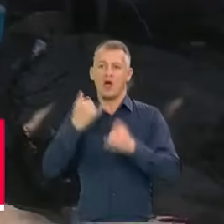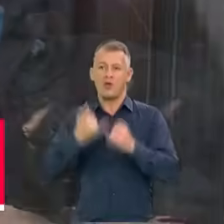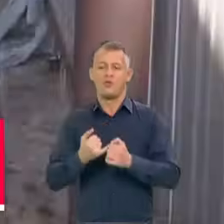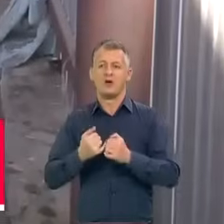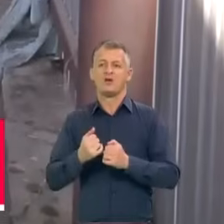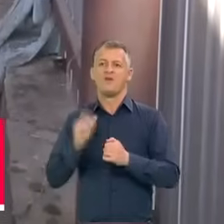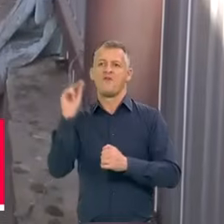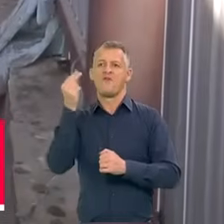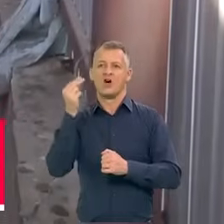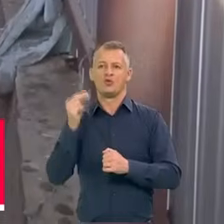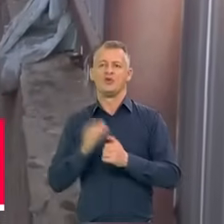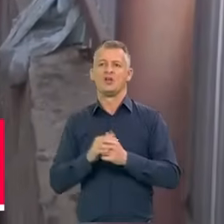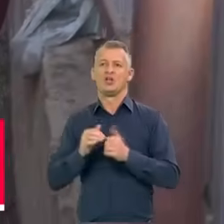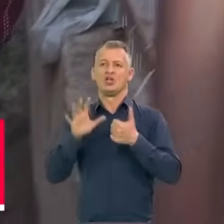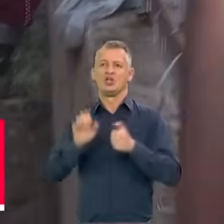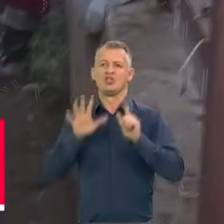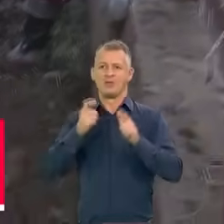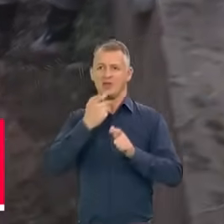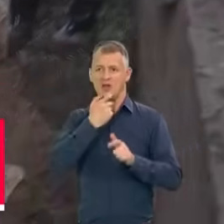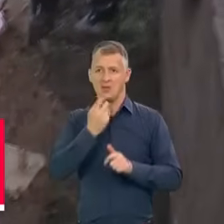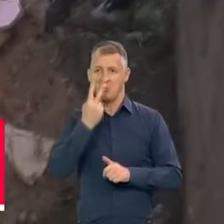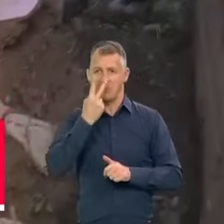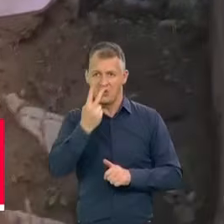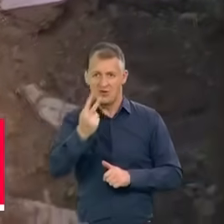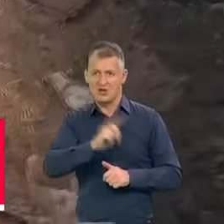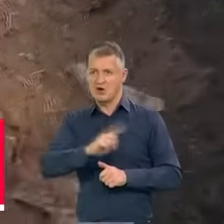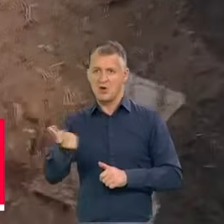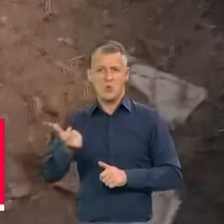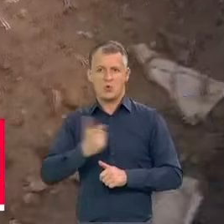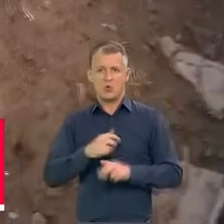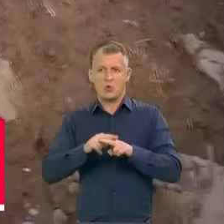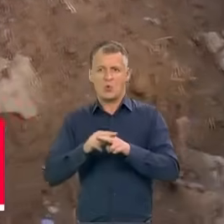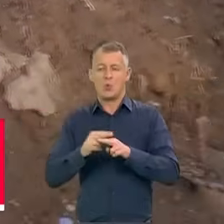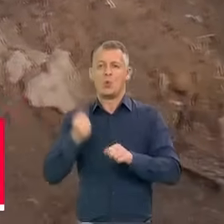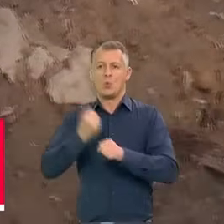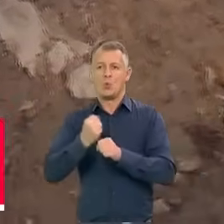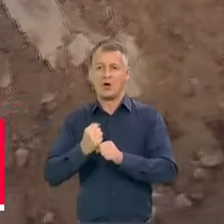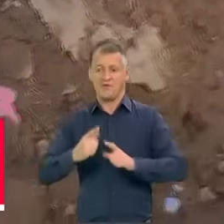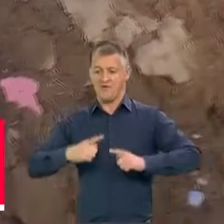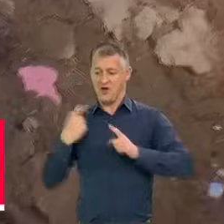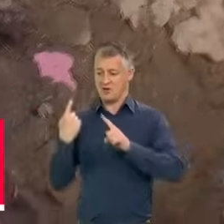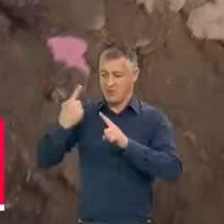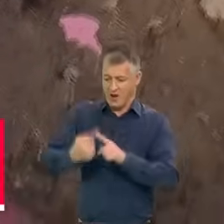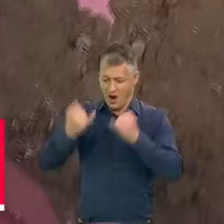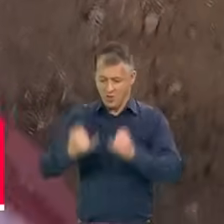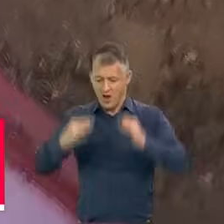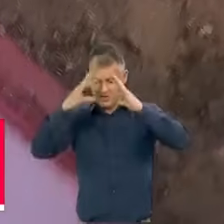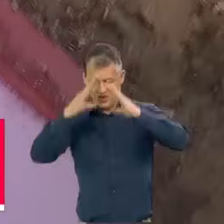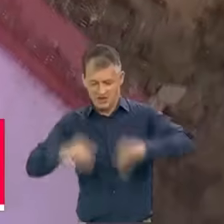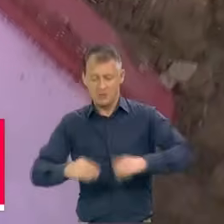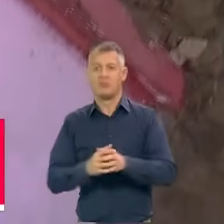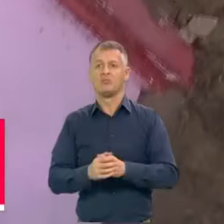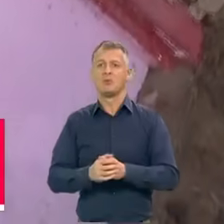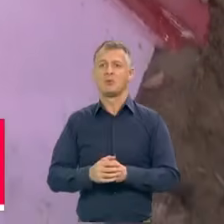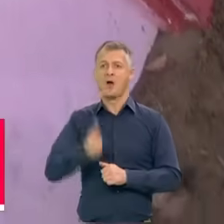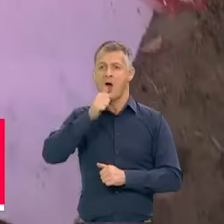puteri la cei 67 de ani ai ei Privește neputincioasă cu munca de o viață se dărâmă și a fost viitura de